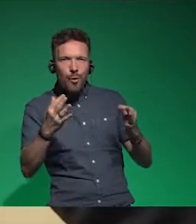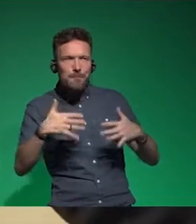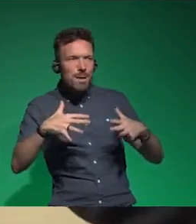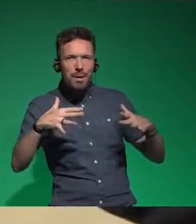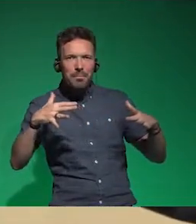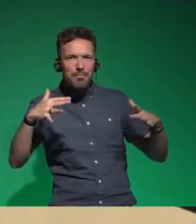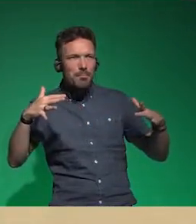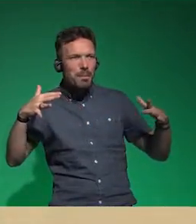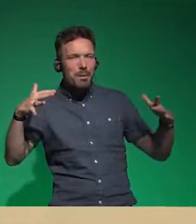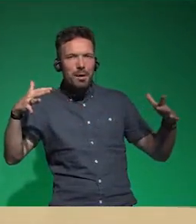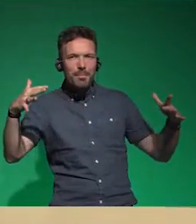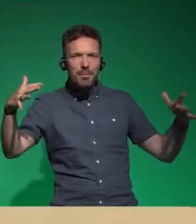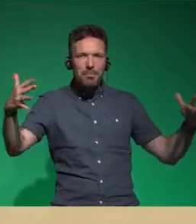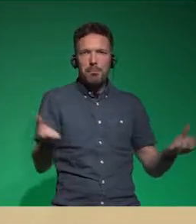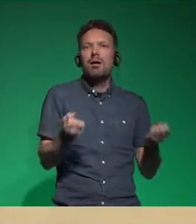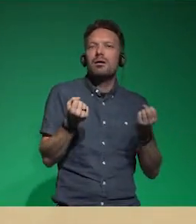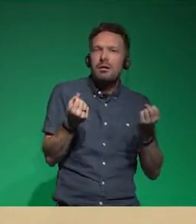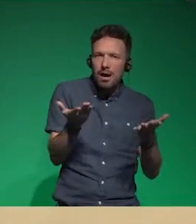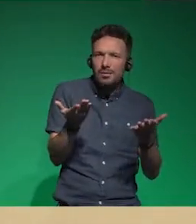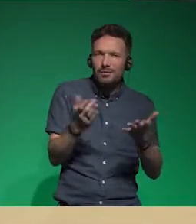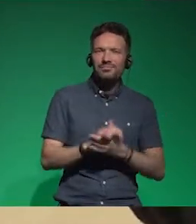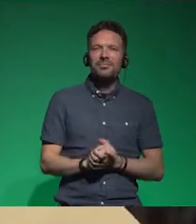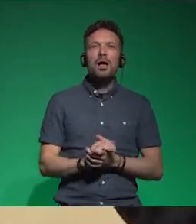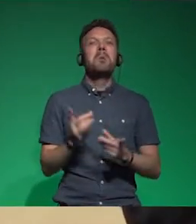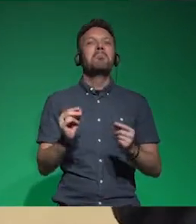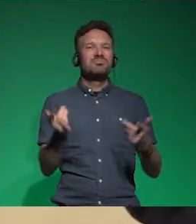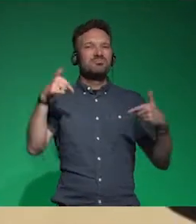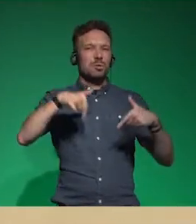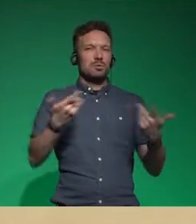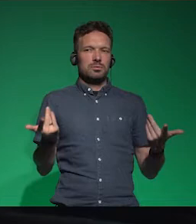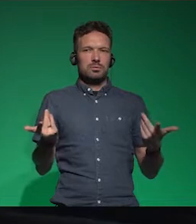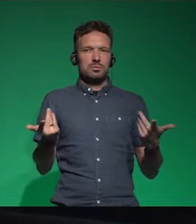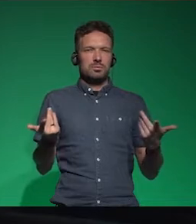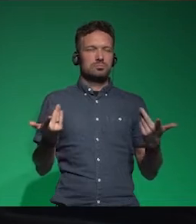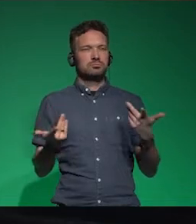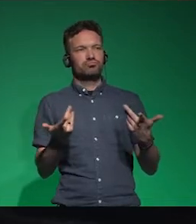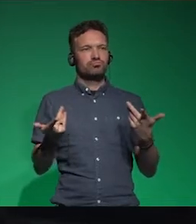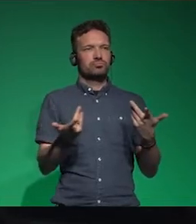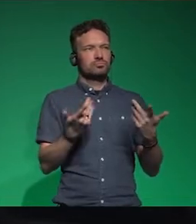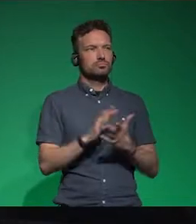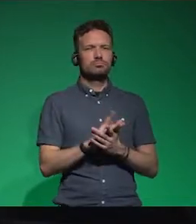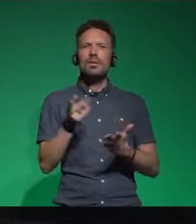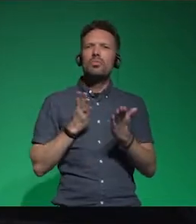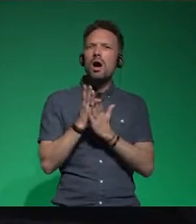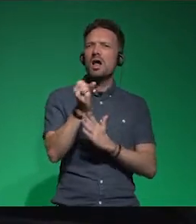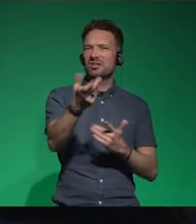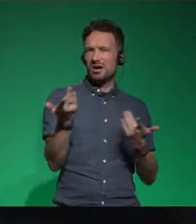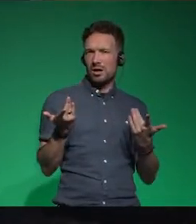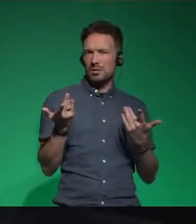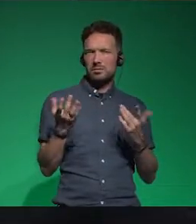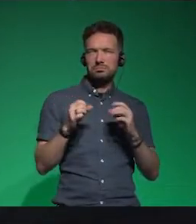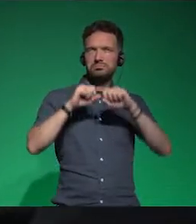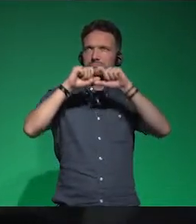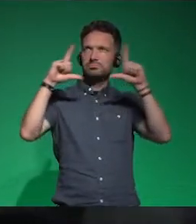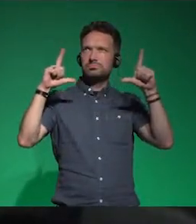verändert. Dies führt dazu, dass wir heute einen wesentlich weiteren Blick auf das Thema Nachhaltigkeit haben, in dem